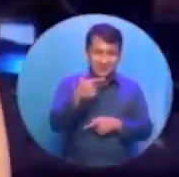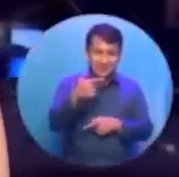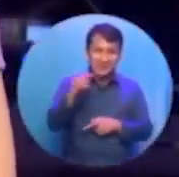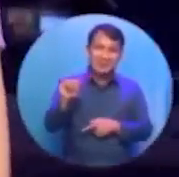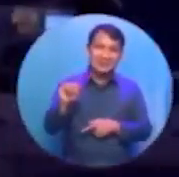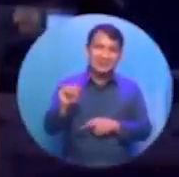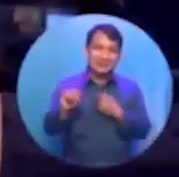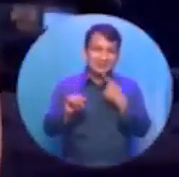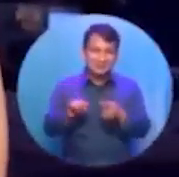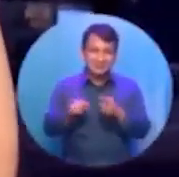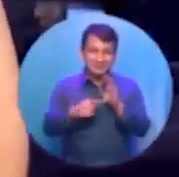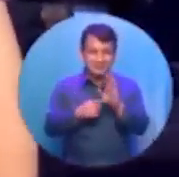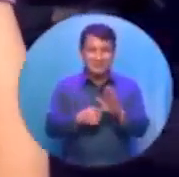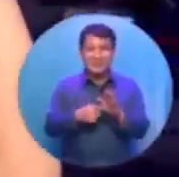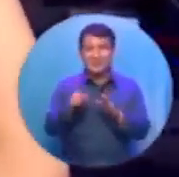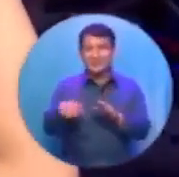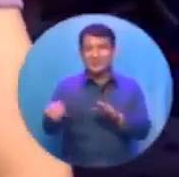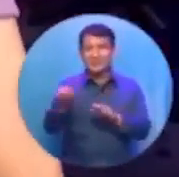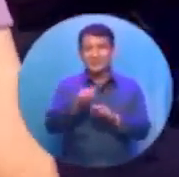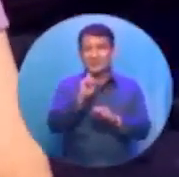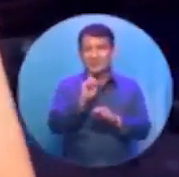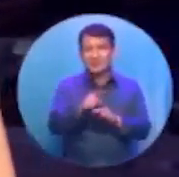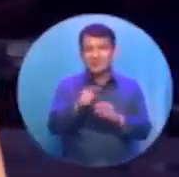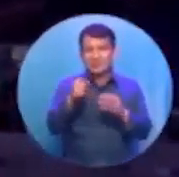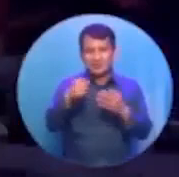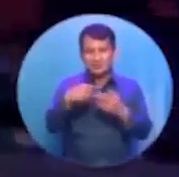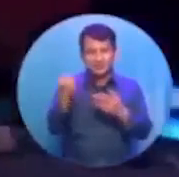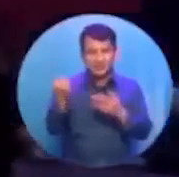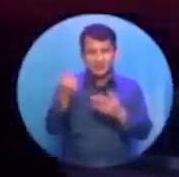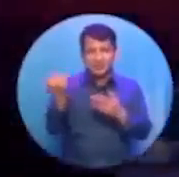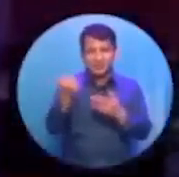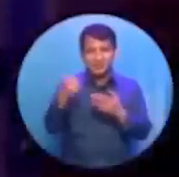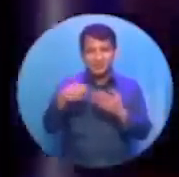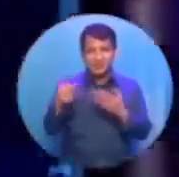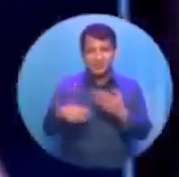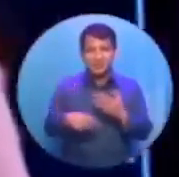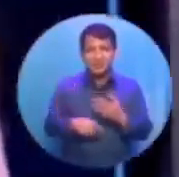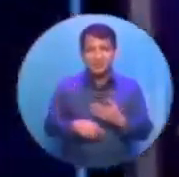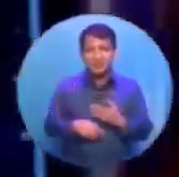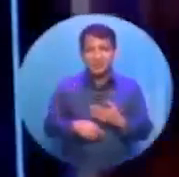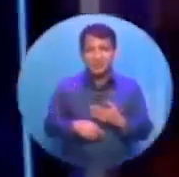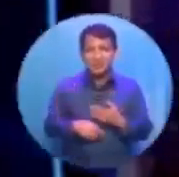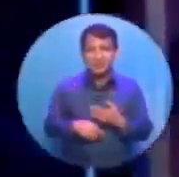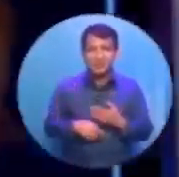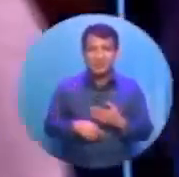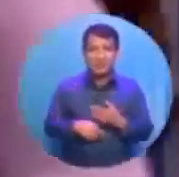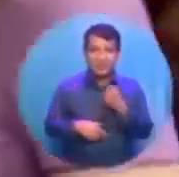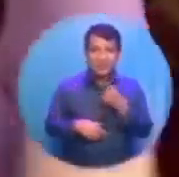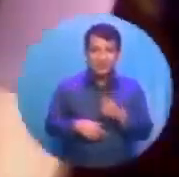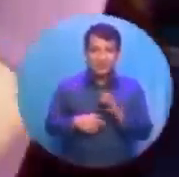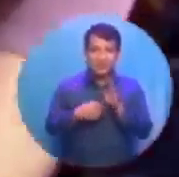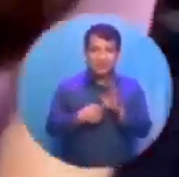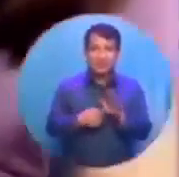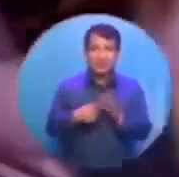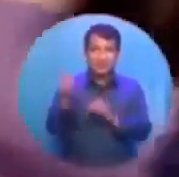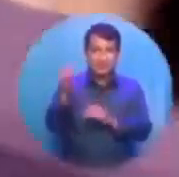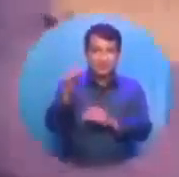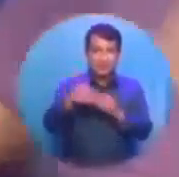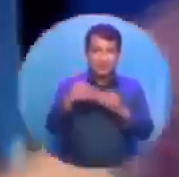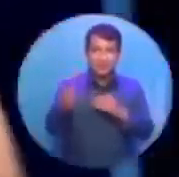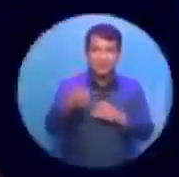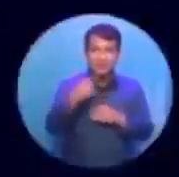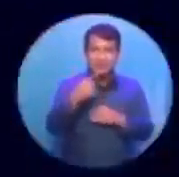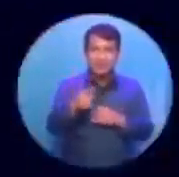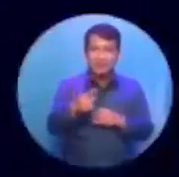mga may kabit, yan ang crime concubinage, bogak. Sabi niya, idol, pero puntahan naman natin ang YouTube, ha? Sabi naman dito ni